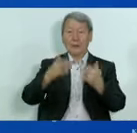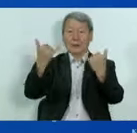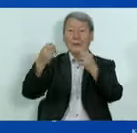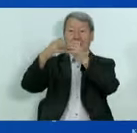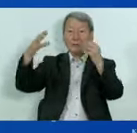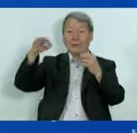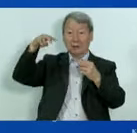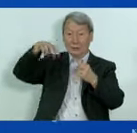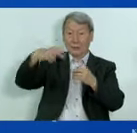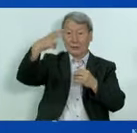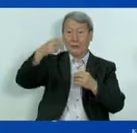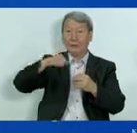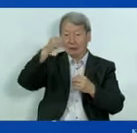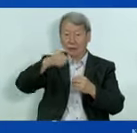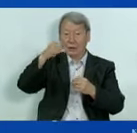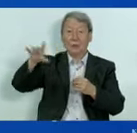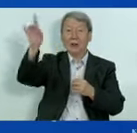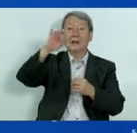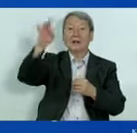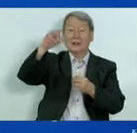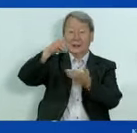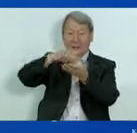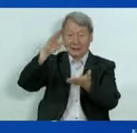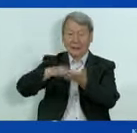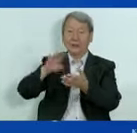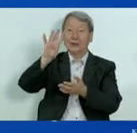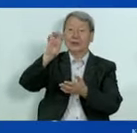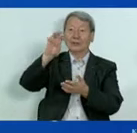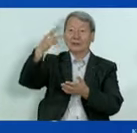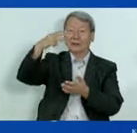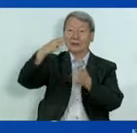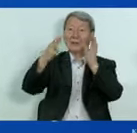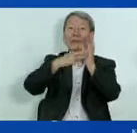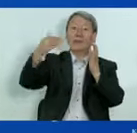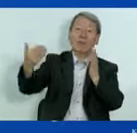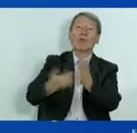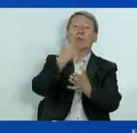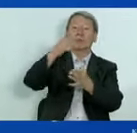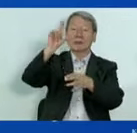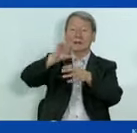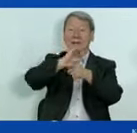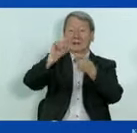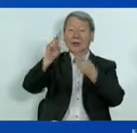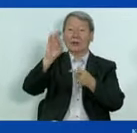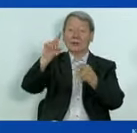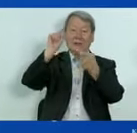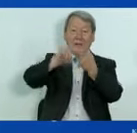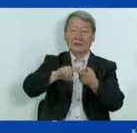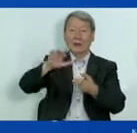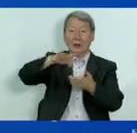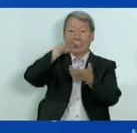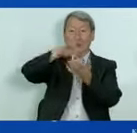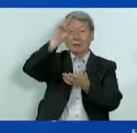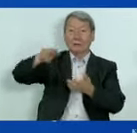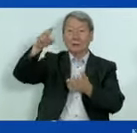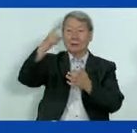На 15 июля 2020 года по республике зарегистрирован 439 новых подтвержденных случаев COVID-19. В